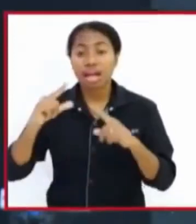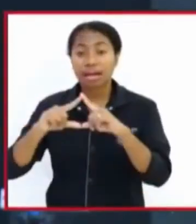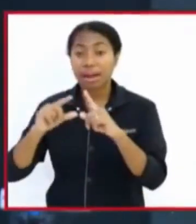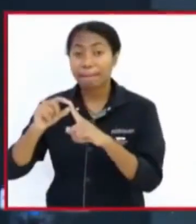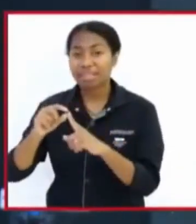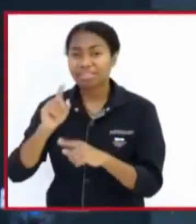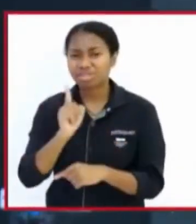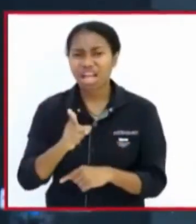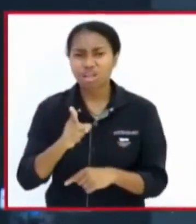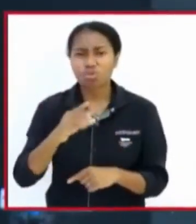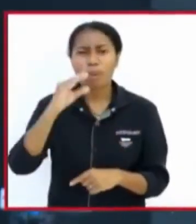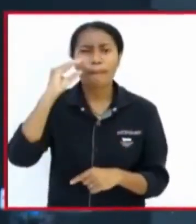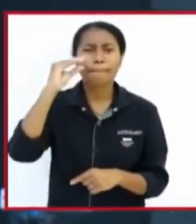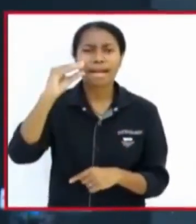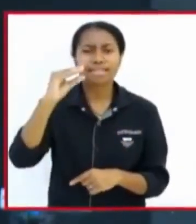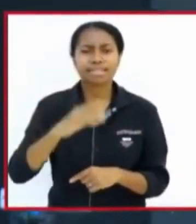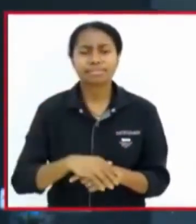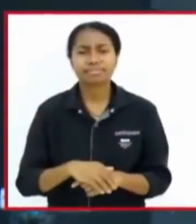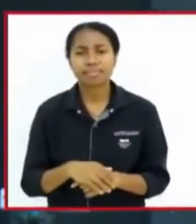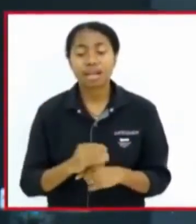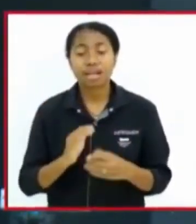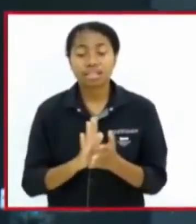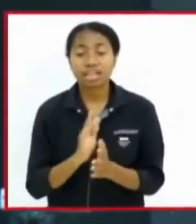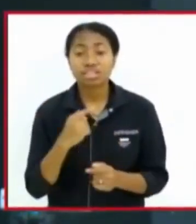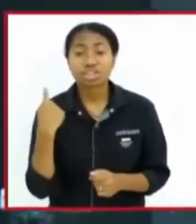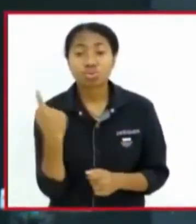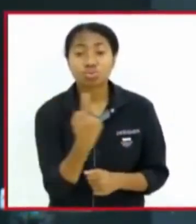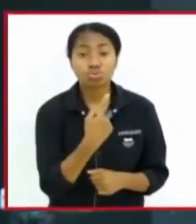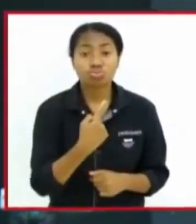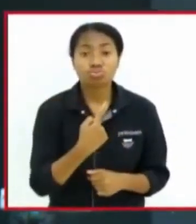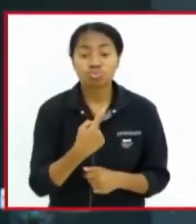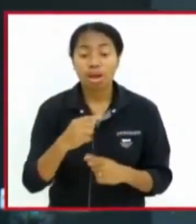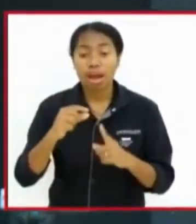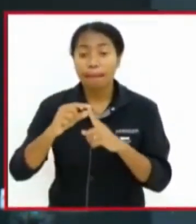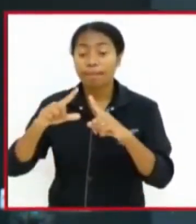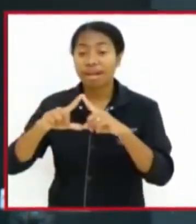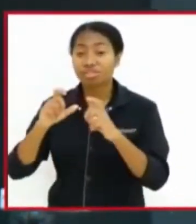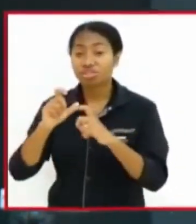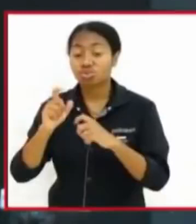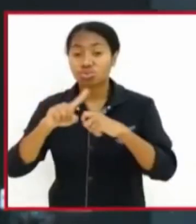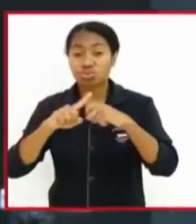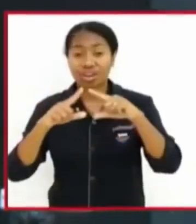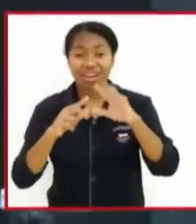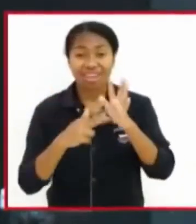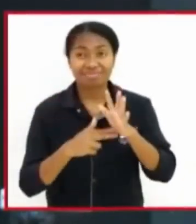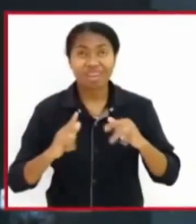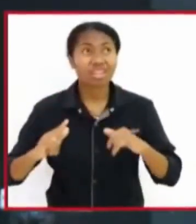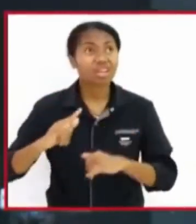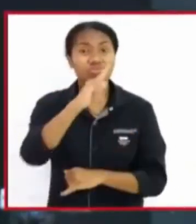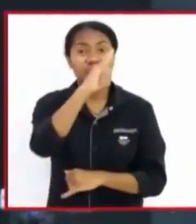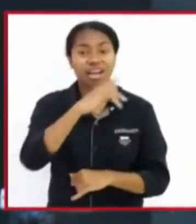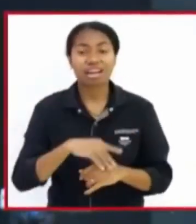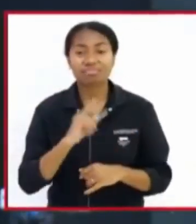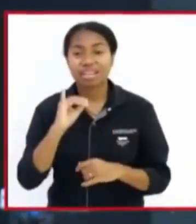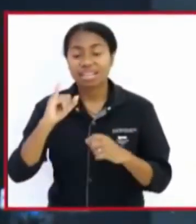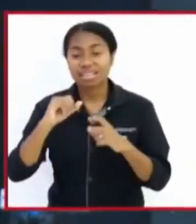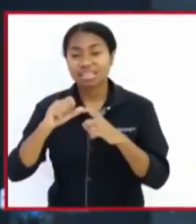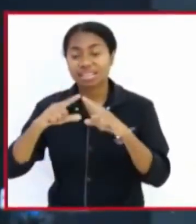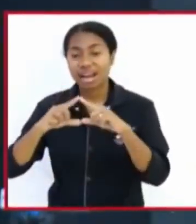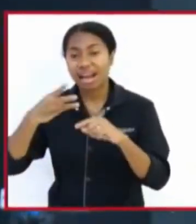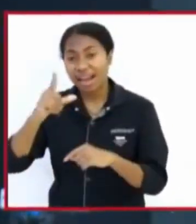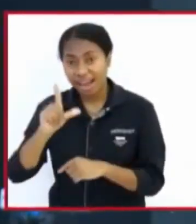pagi dan seluruh pasukan diorganisir terutama Angkatan Udara Israel